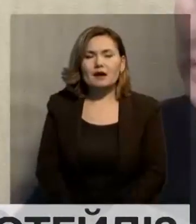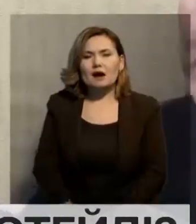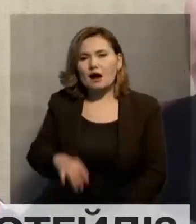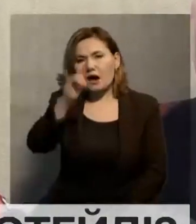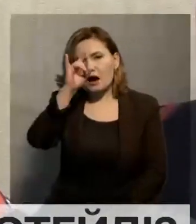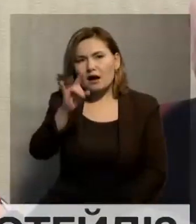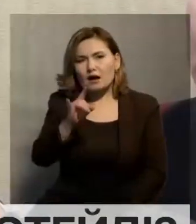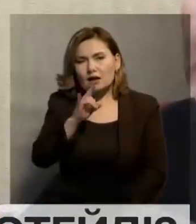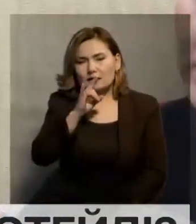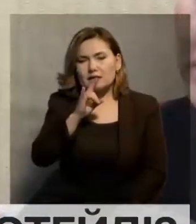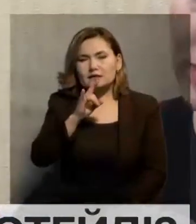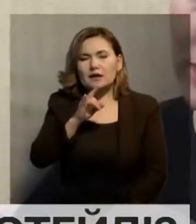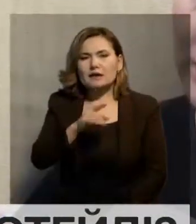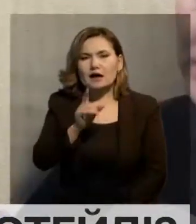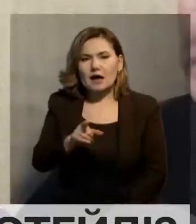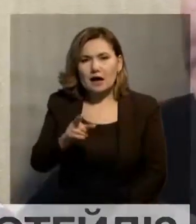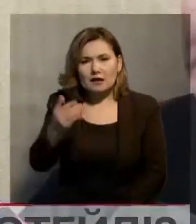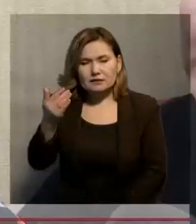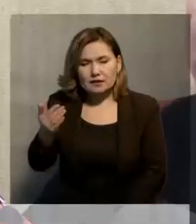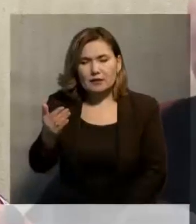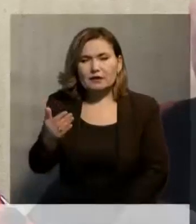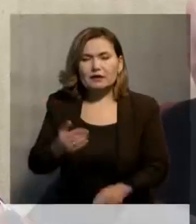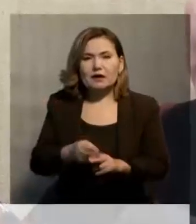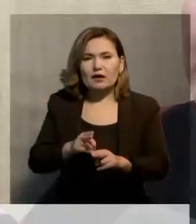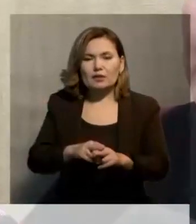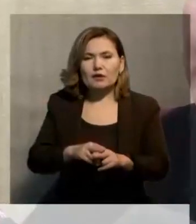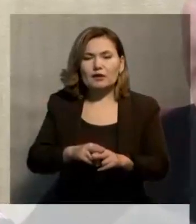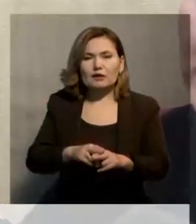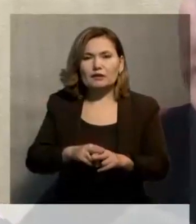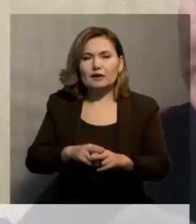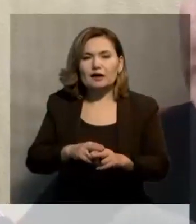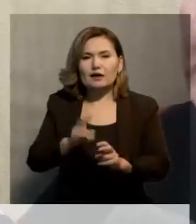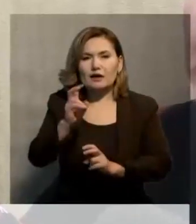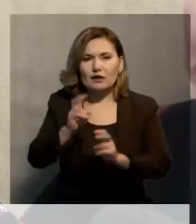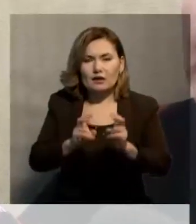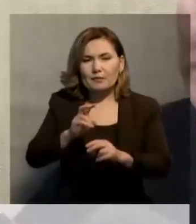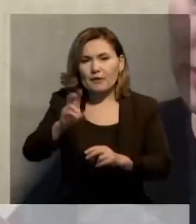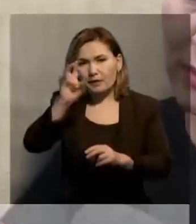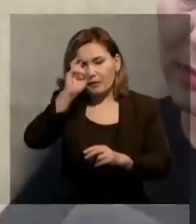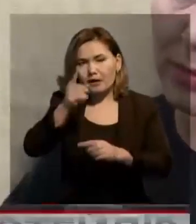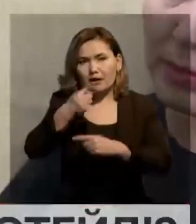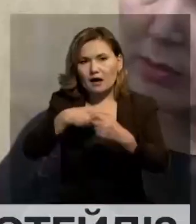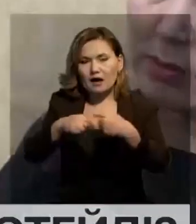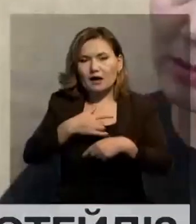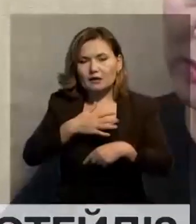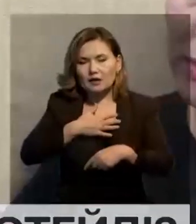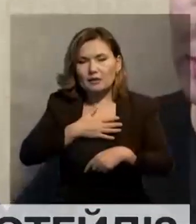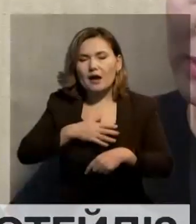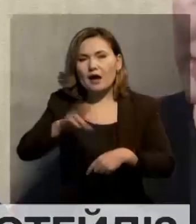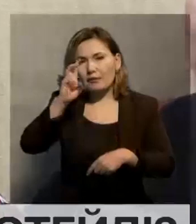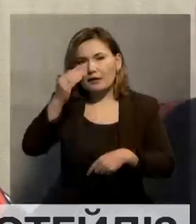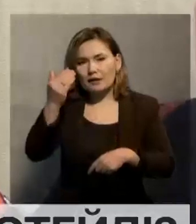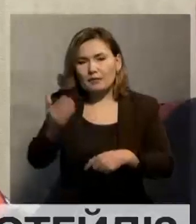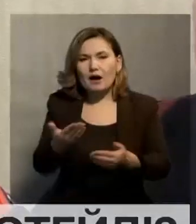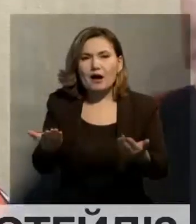Қазақстанның азаматы болғандықтан Клебанов егер осы нысандарды мемлекетке қайтаратын болса, ол халыққа және мемлекетке